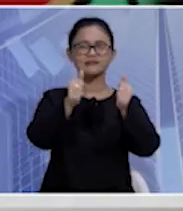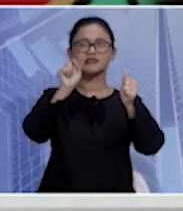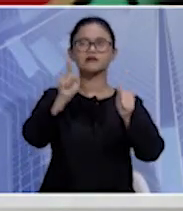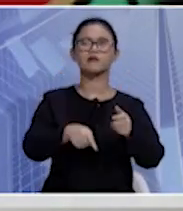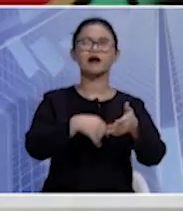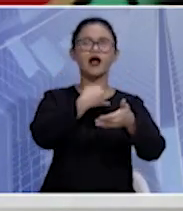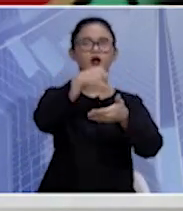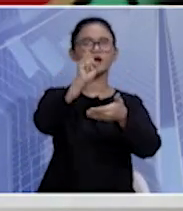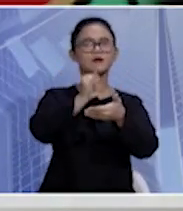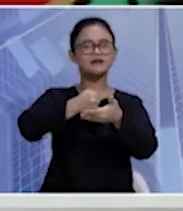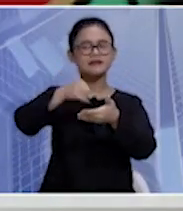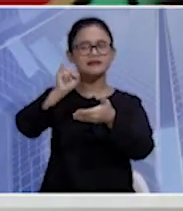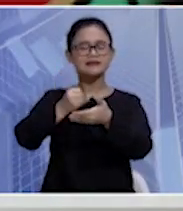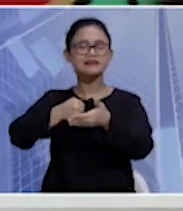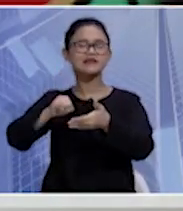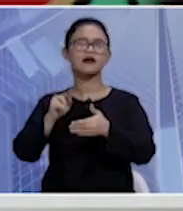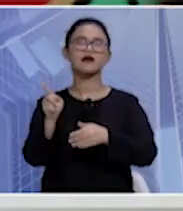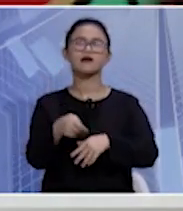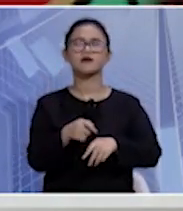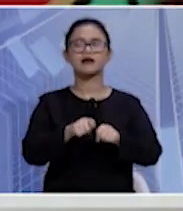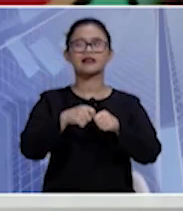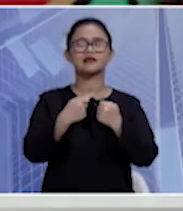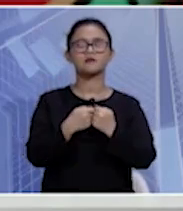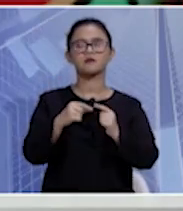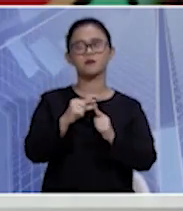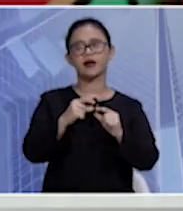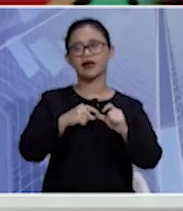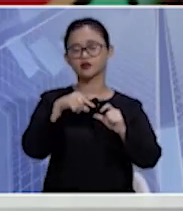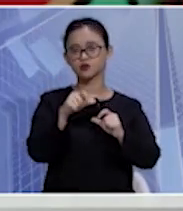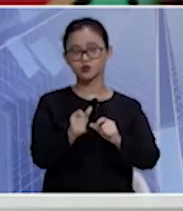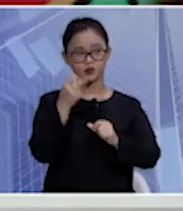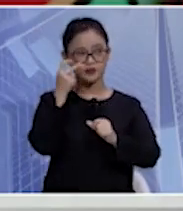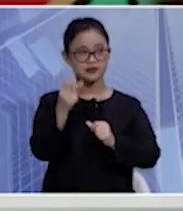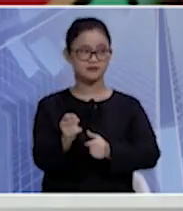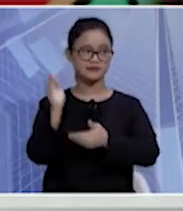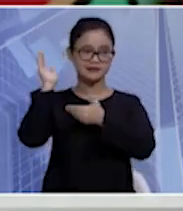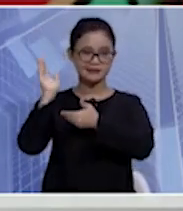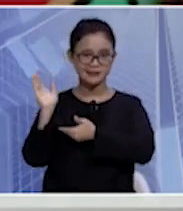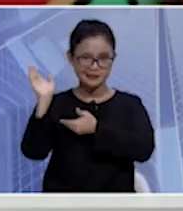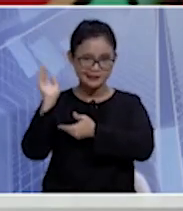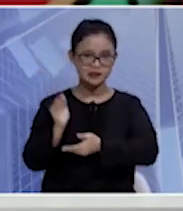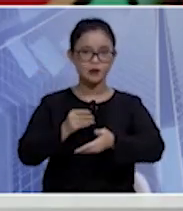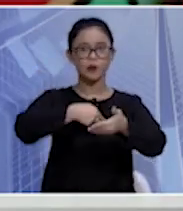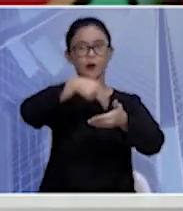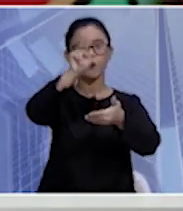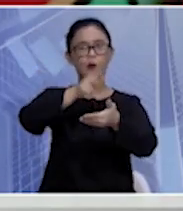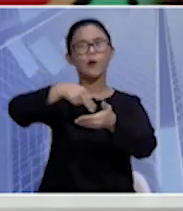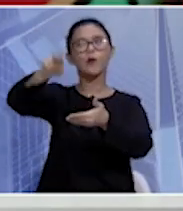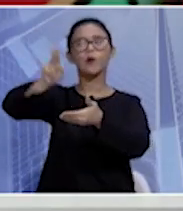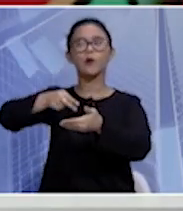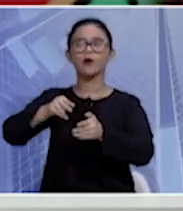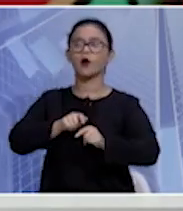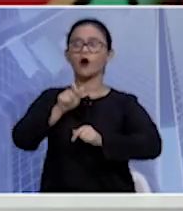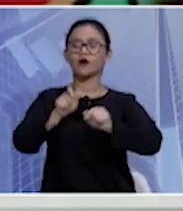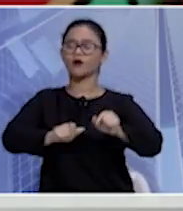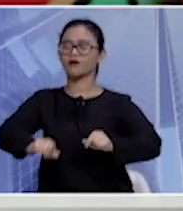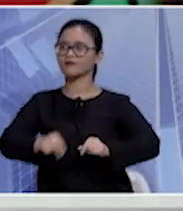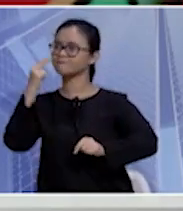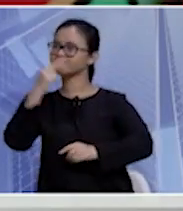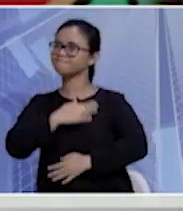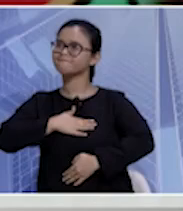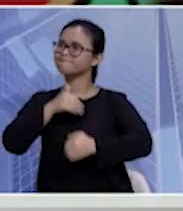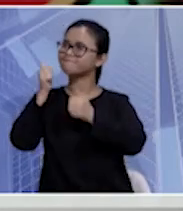mural oleh petugas ppsu bersama warga sekitar mural bertemakan kota Jakarta ini disambut baik oleh warga sekitar